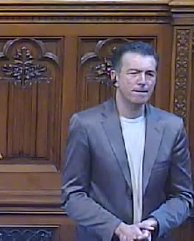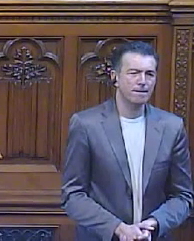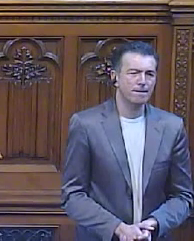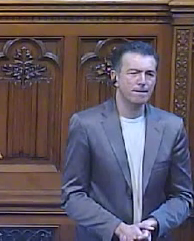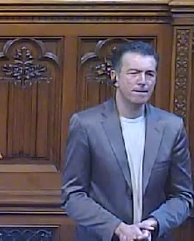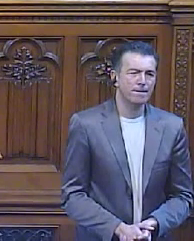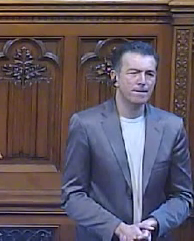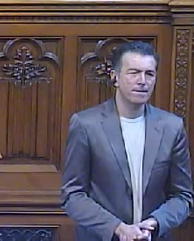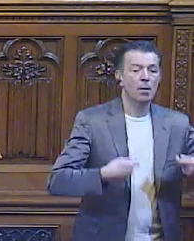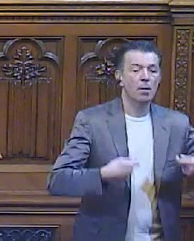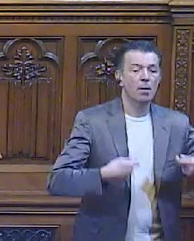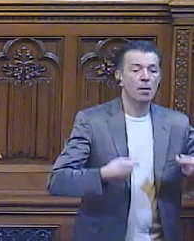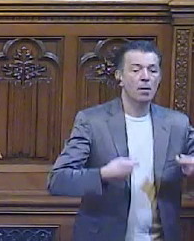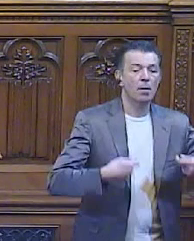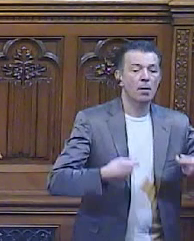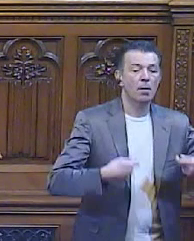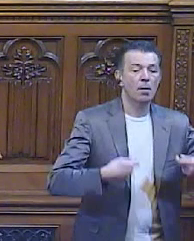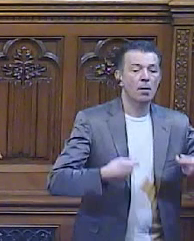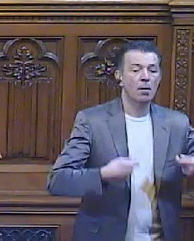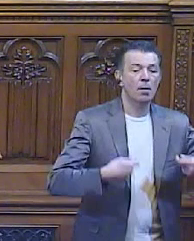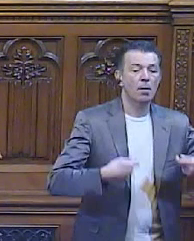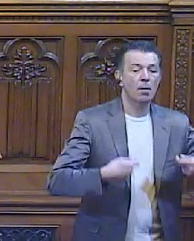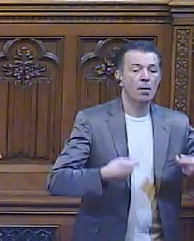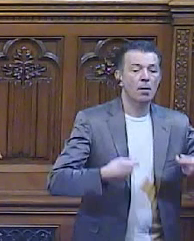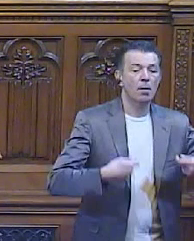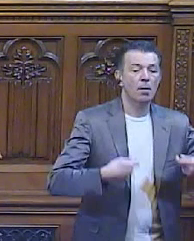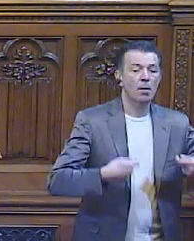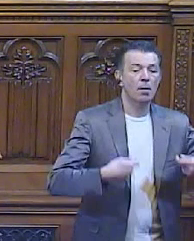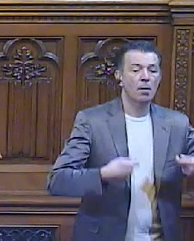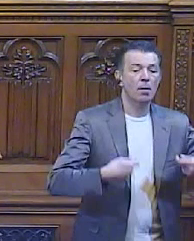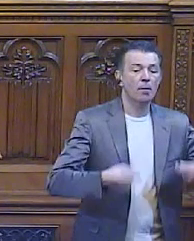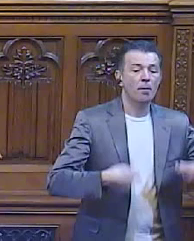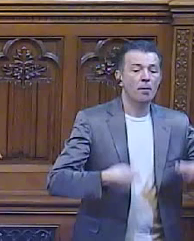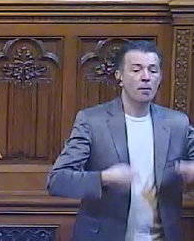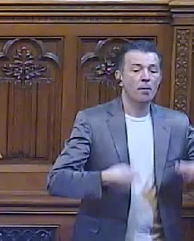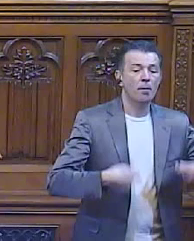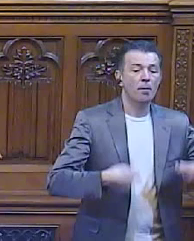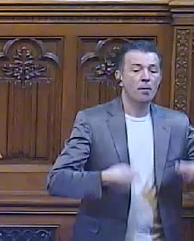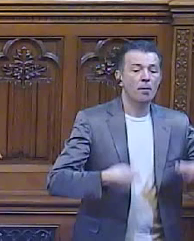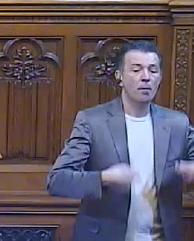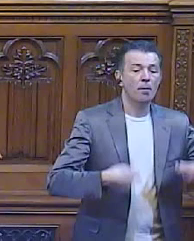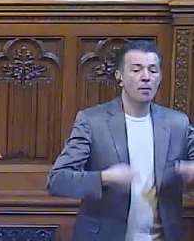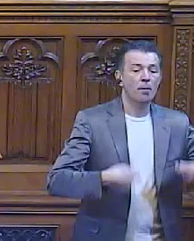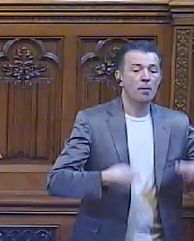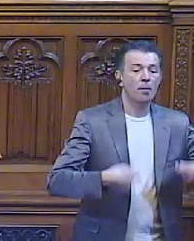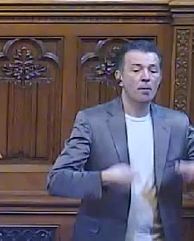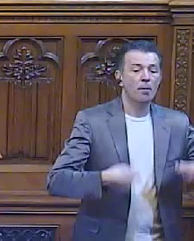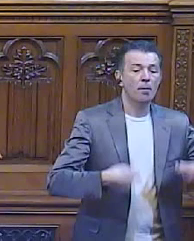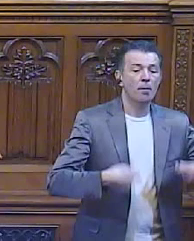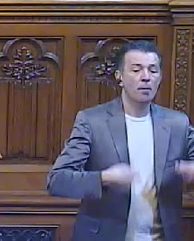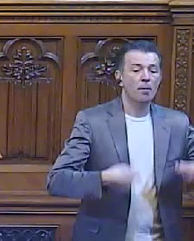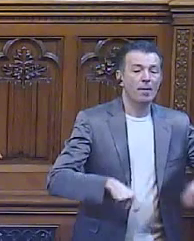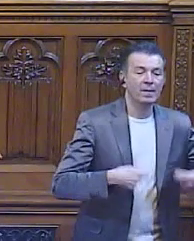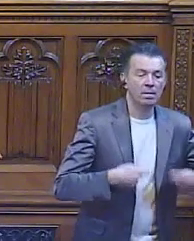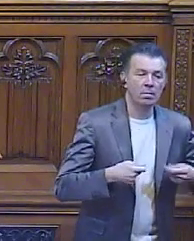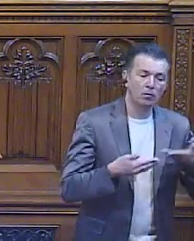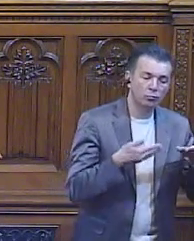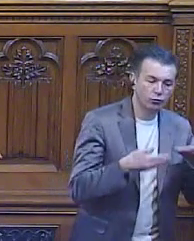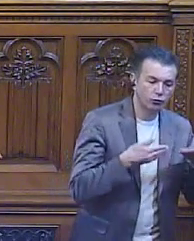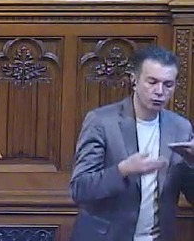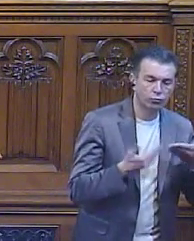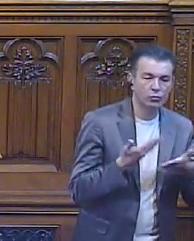Die Frau Abgeordnete Hebein hat beim Wechsel im Präsidium einige Wortmeldungen gemacht, die man mit den ersten Präsidenten